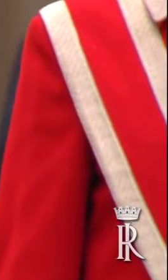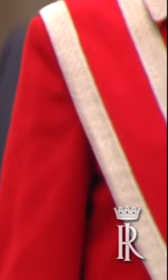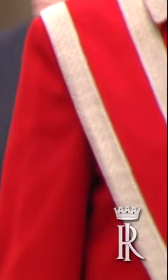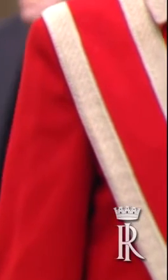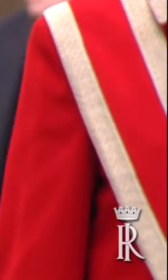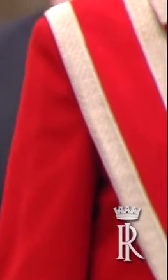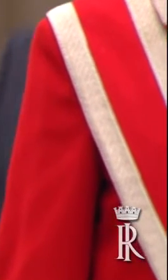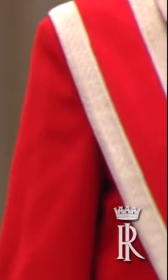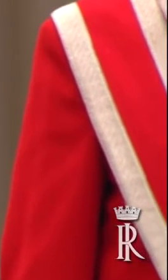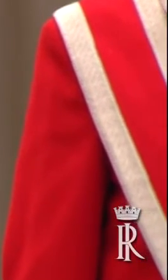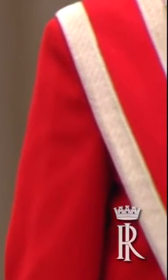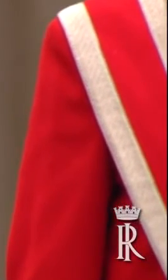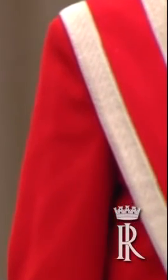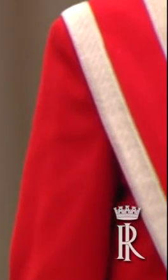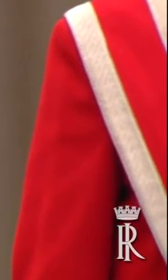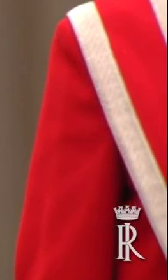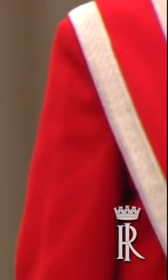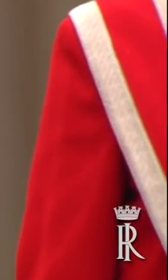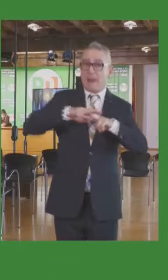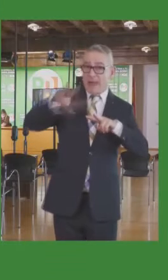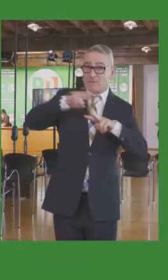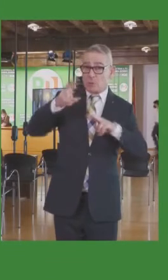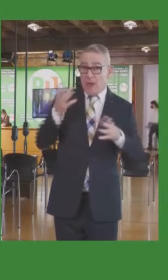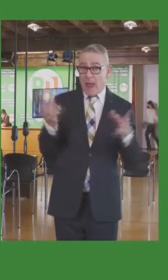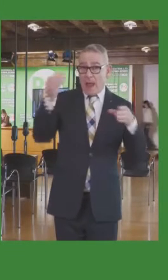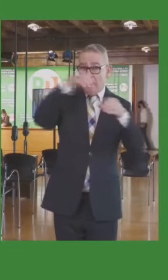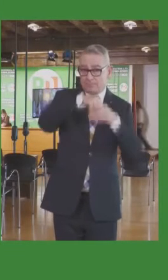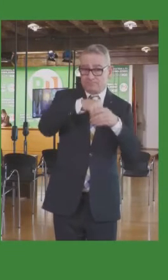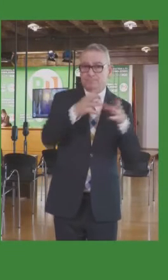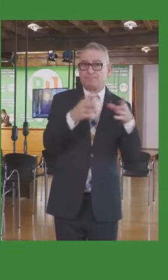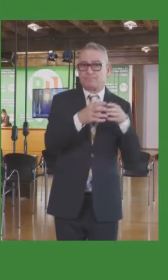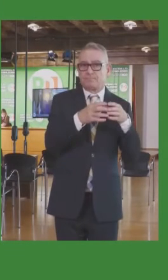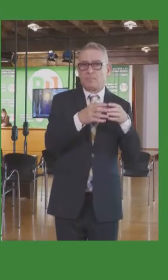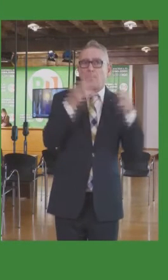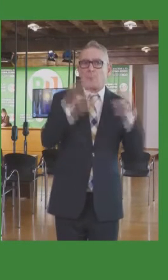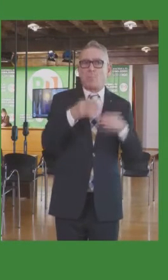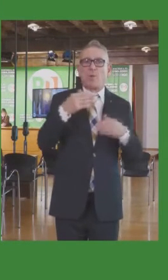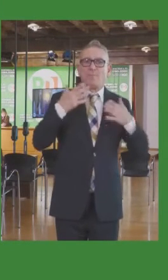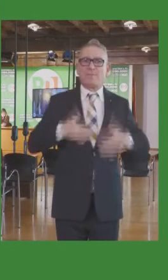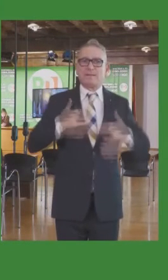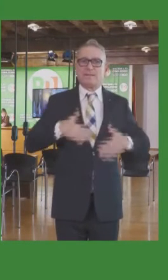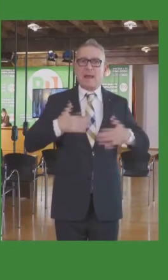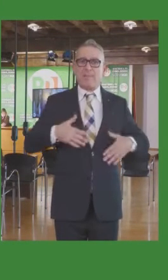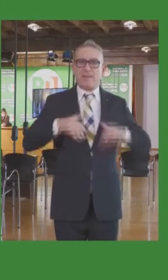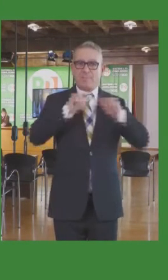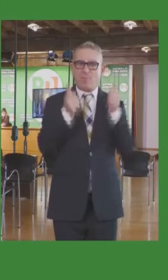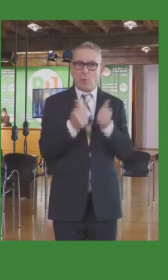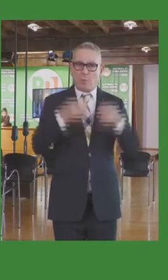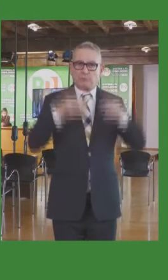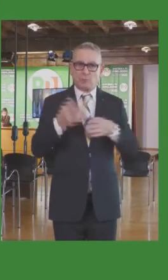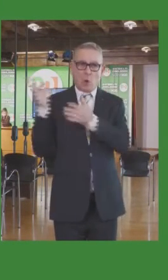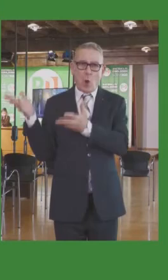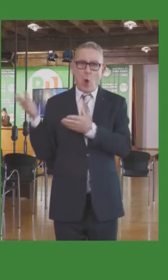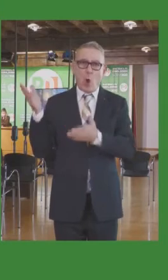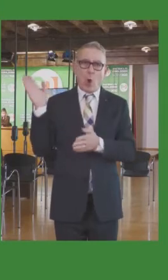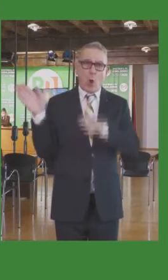per tutti. La scelta forte di dare energia perché i prossimi mesi di governo siano efficaci, in continuità ma con ritrovato